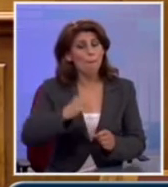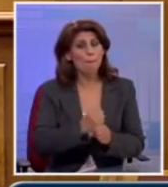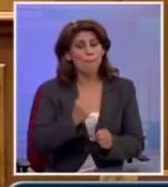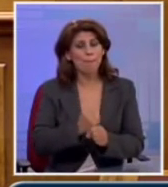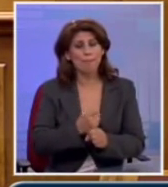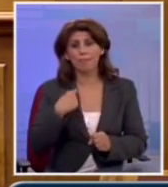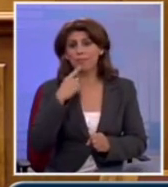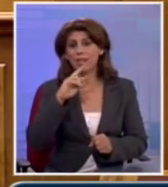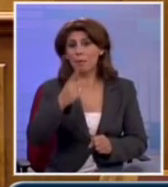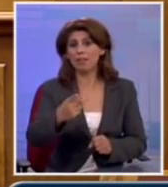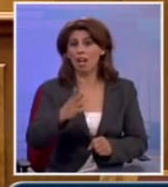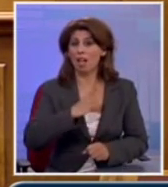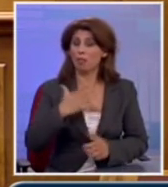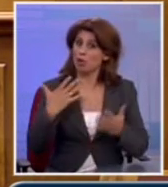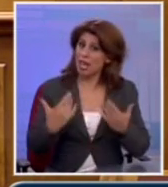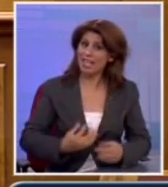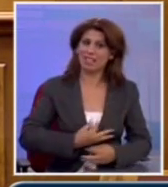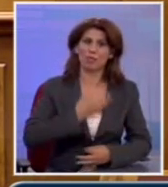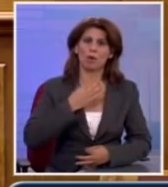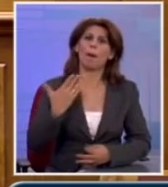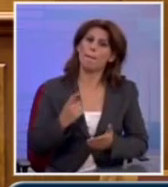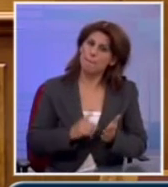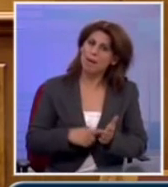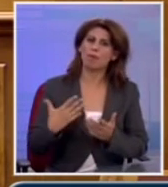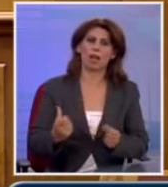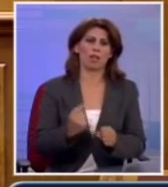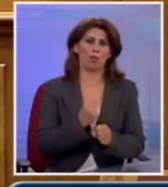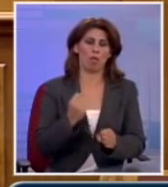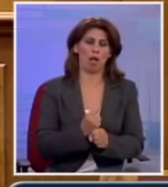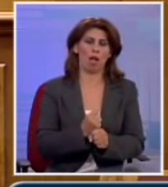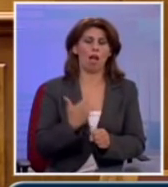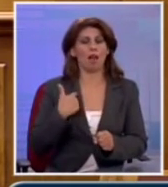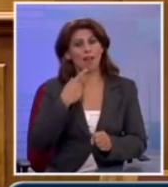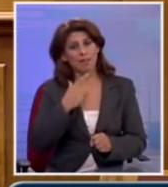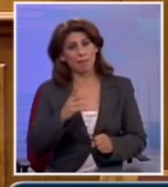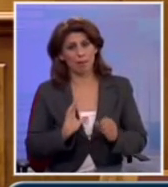άνθρωπος για να έχει αξιοπρέπεια πρέπει να έχει δουλειά.